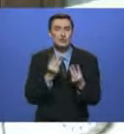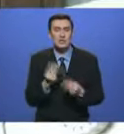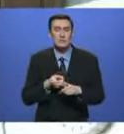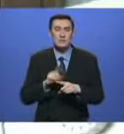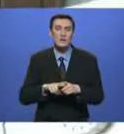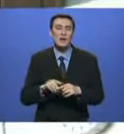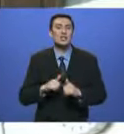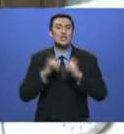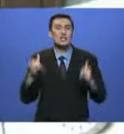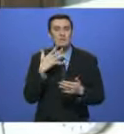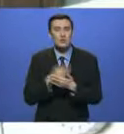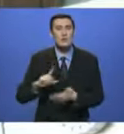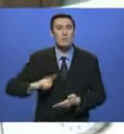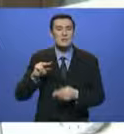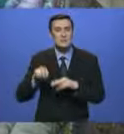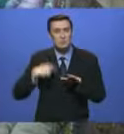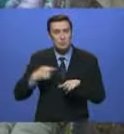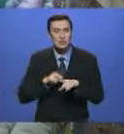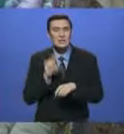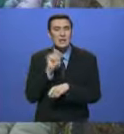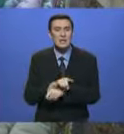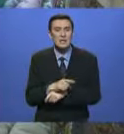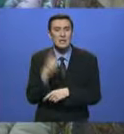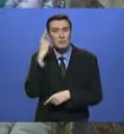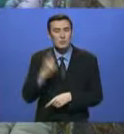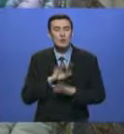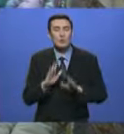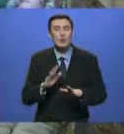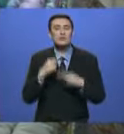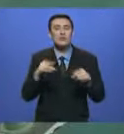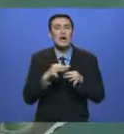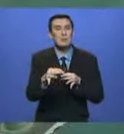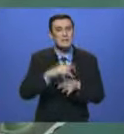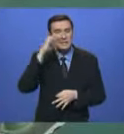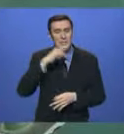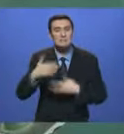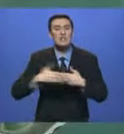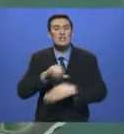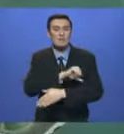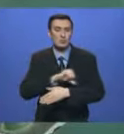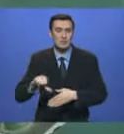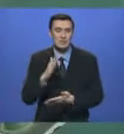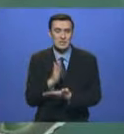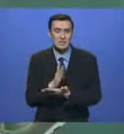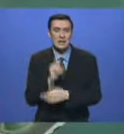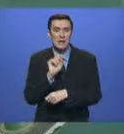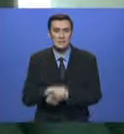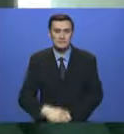предпринимателя расширить свою мастерскую, так как заказы начали поступать не только с других регионов Казахстана, но и с ближнего зарубежья.